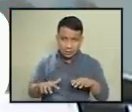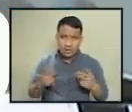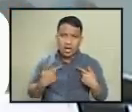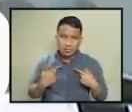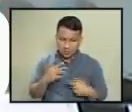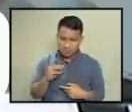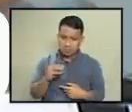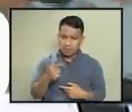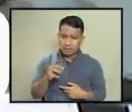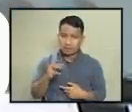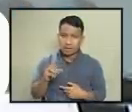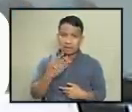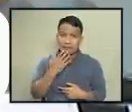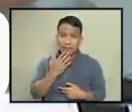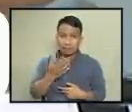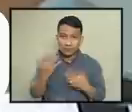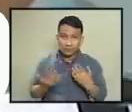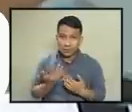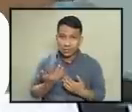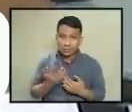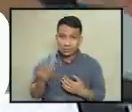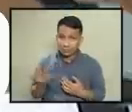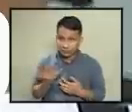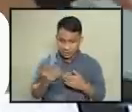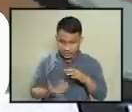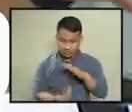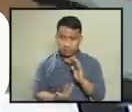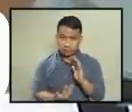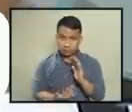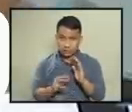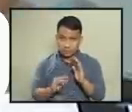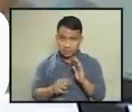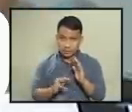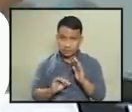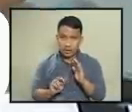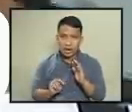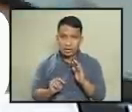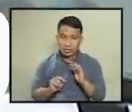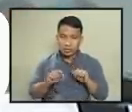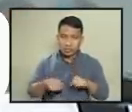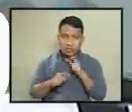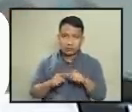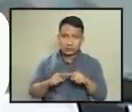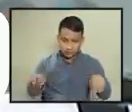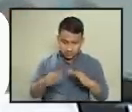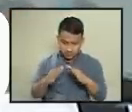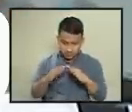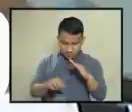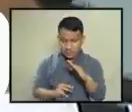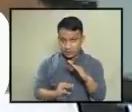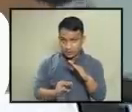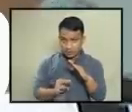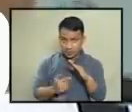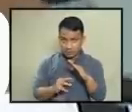intrusion. So what does it mean? Even if we have a lowered diminishing trend in the earthquakes, the